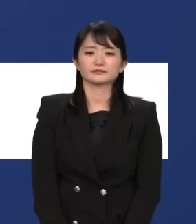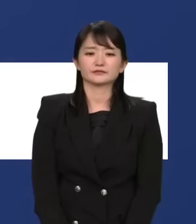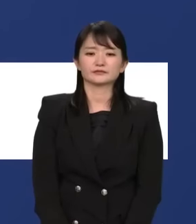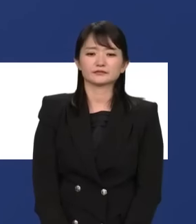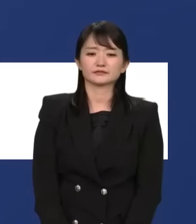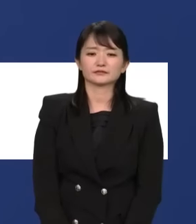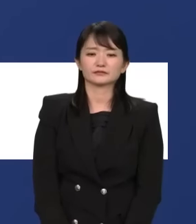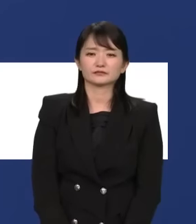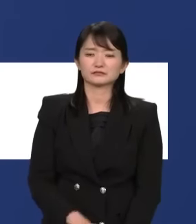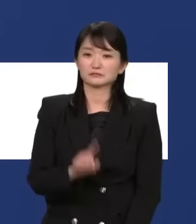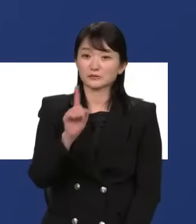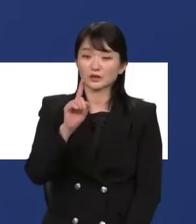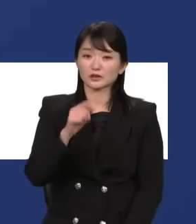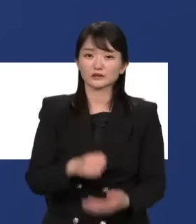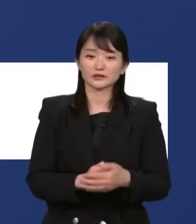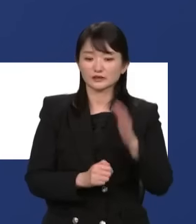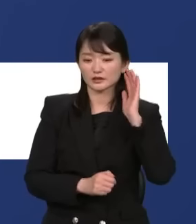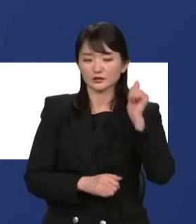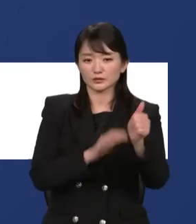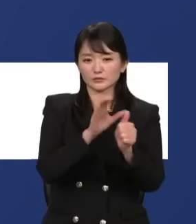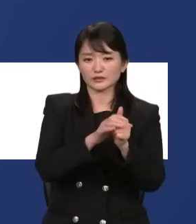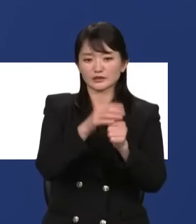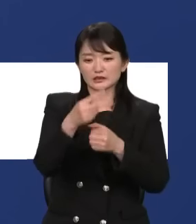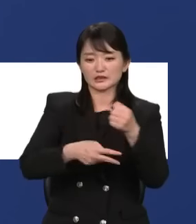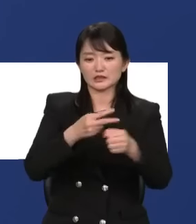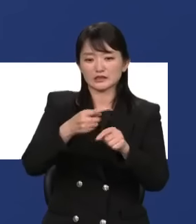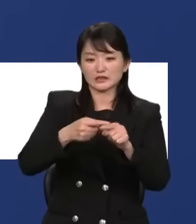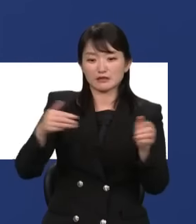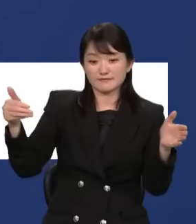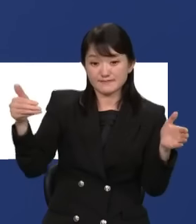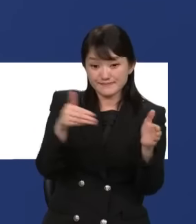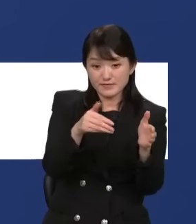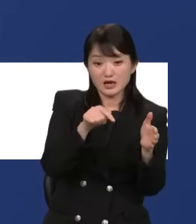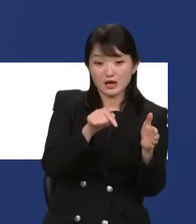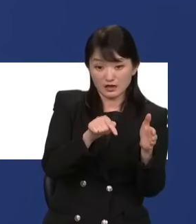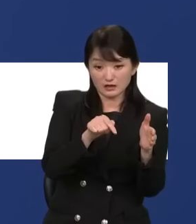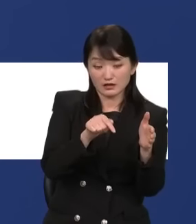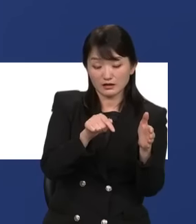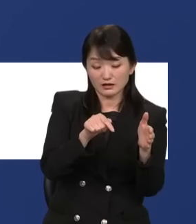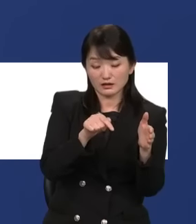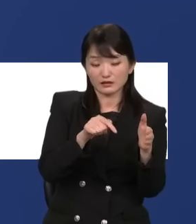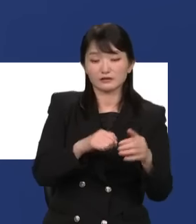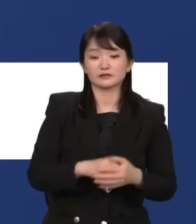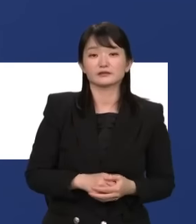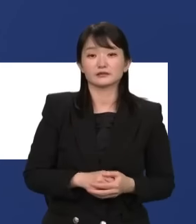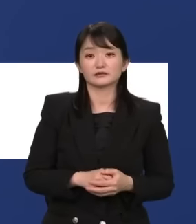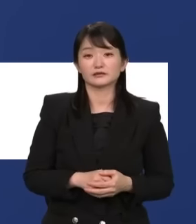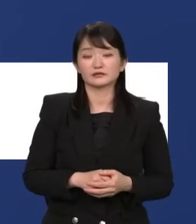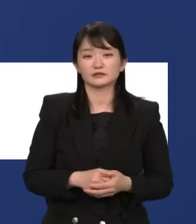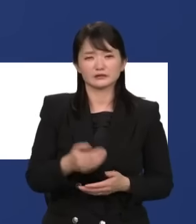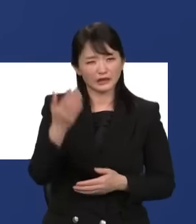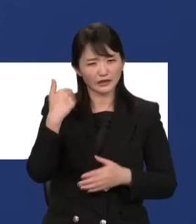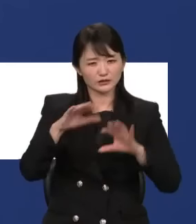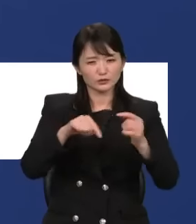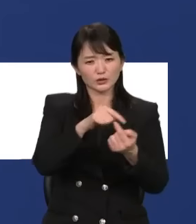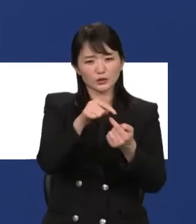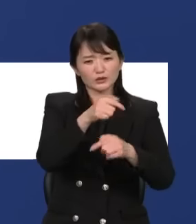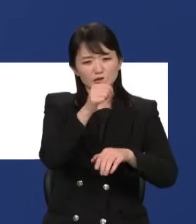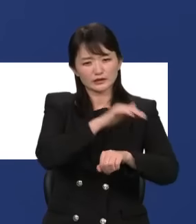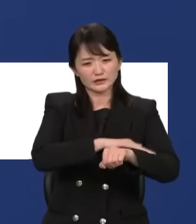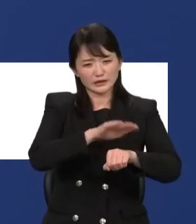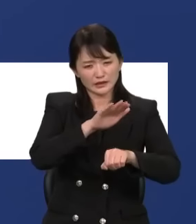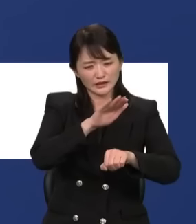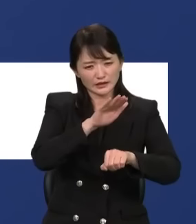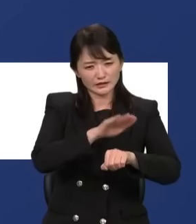뭐 어 임기 반환점에 뭐 어 이거라 그래서 어 뭐 그동안에 국정 성과 뭐 이런